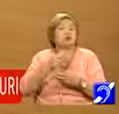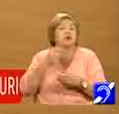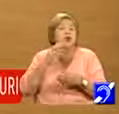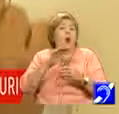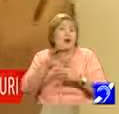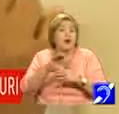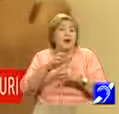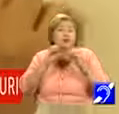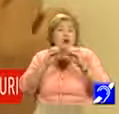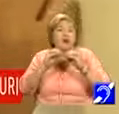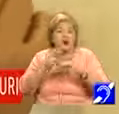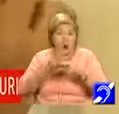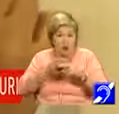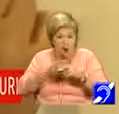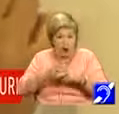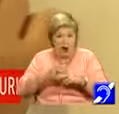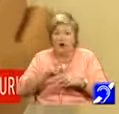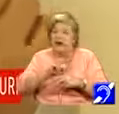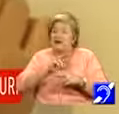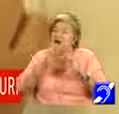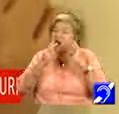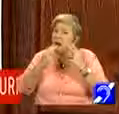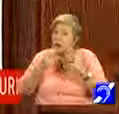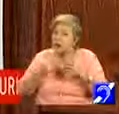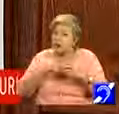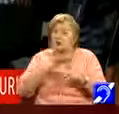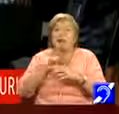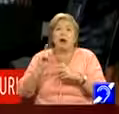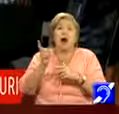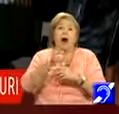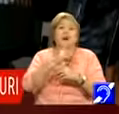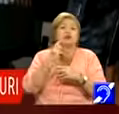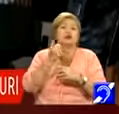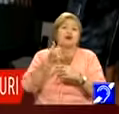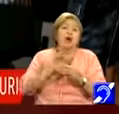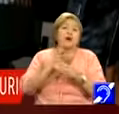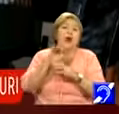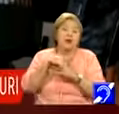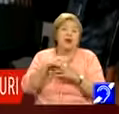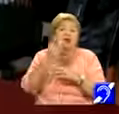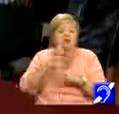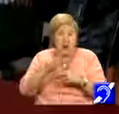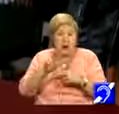învățământ, chiar dacă rata de incidență este peste 6 la 1000, atunci școala teoretic poate să continue